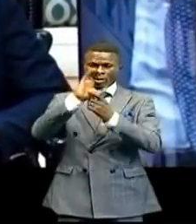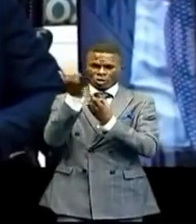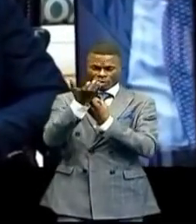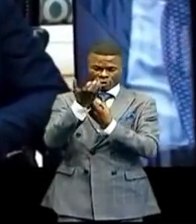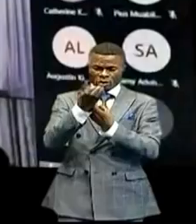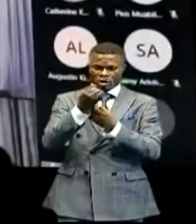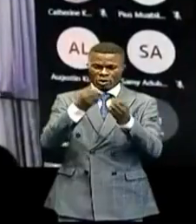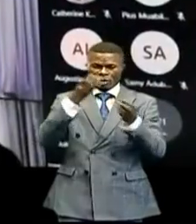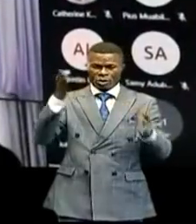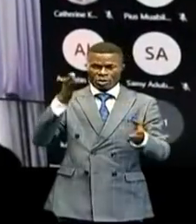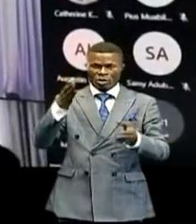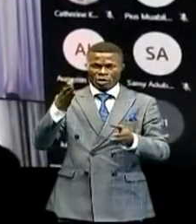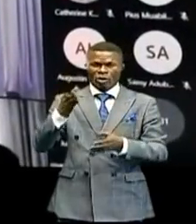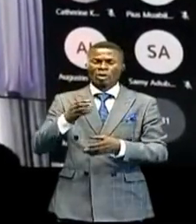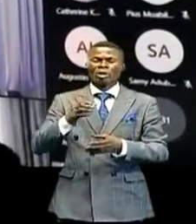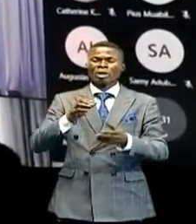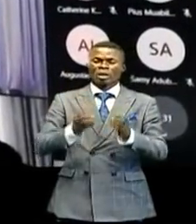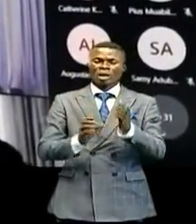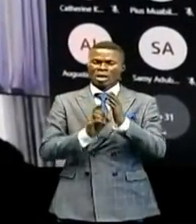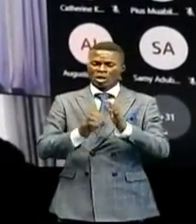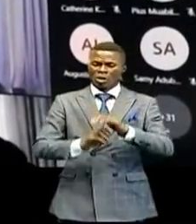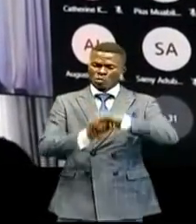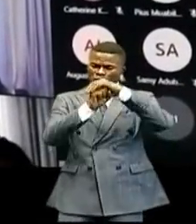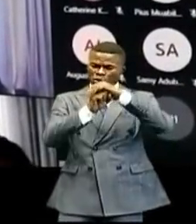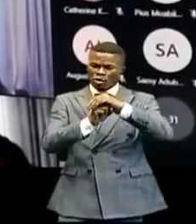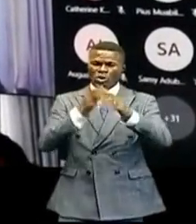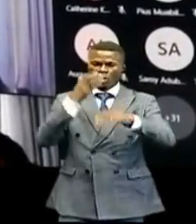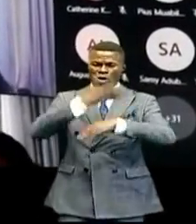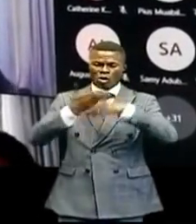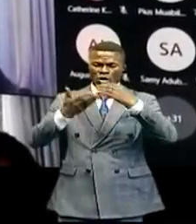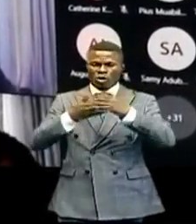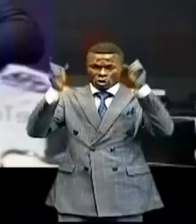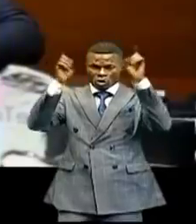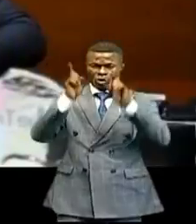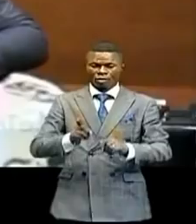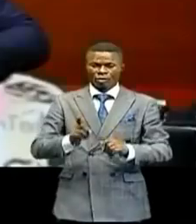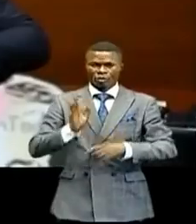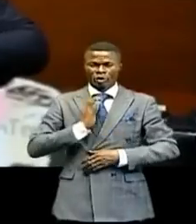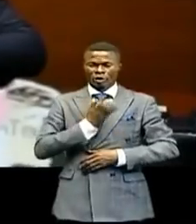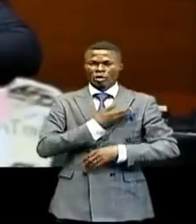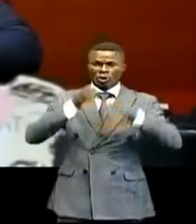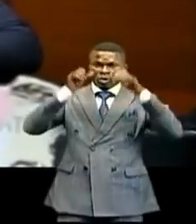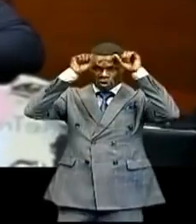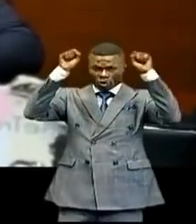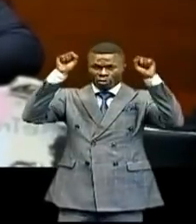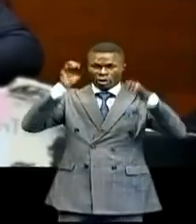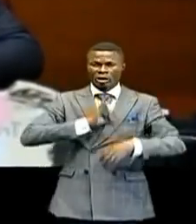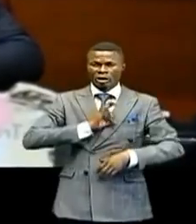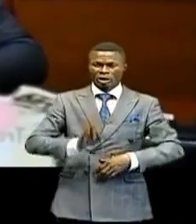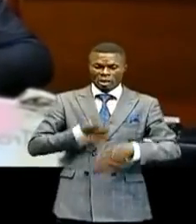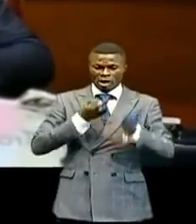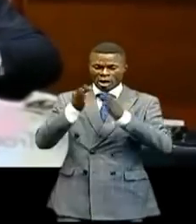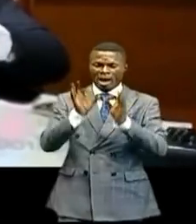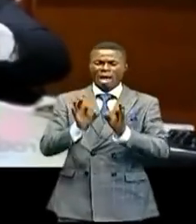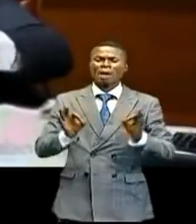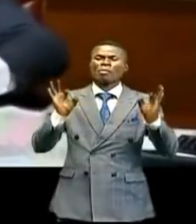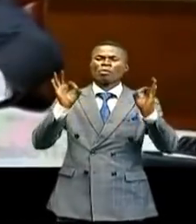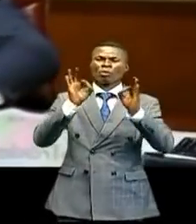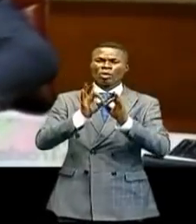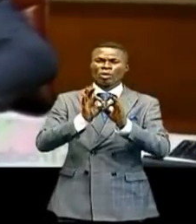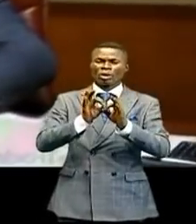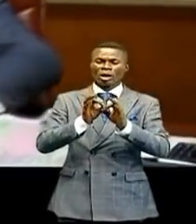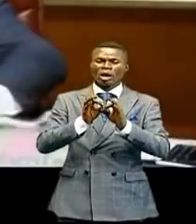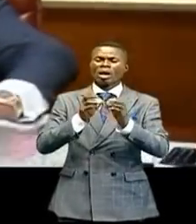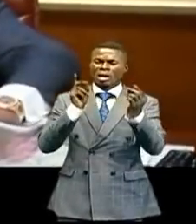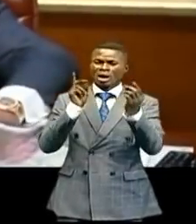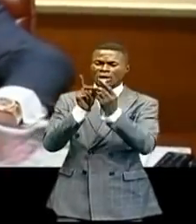patrimoine, levier pour construire l'Afrique que nous voulons, le président de la République a souligné l'opportunité d'aborder